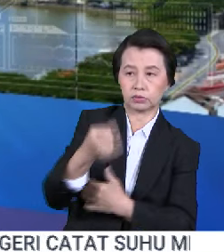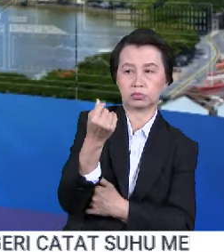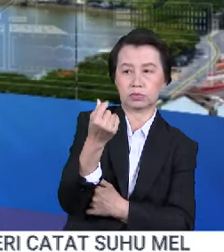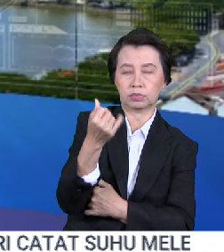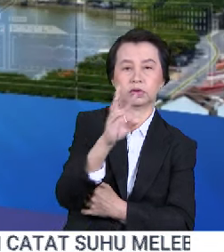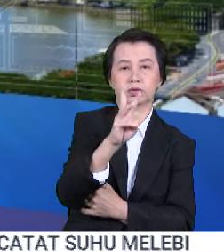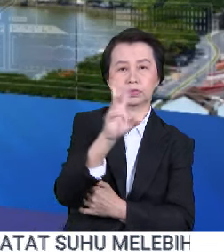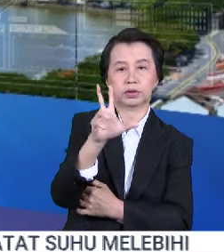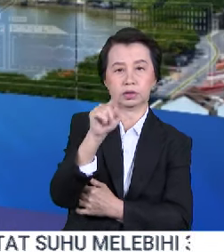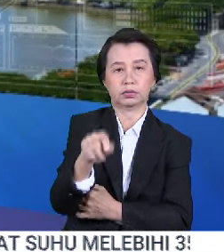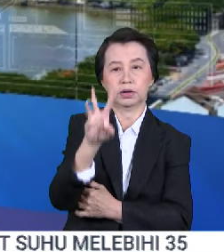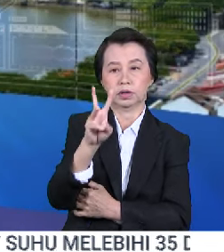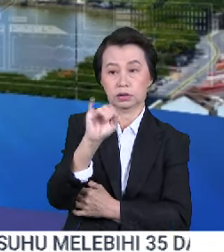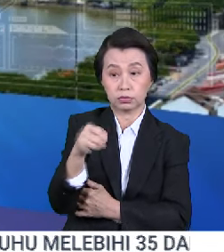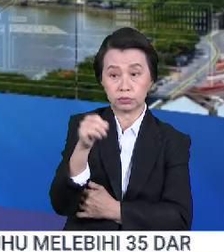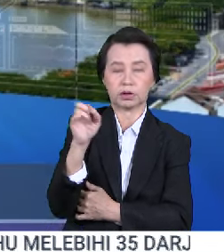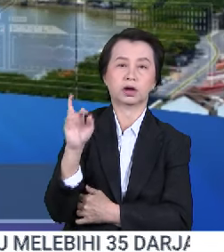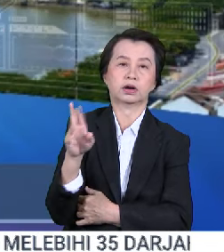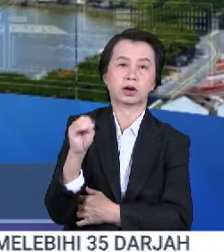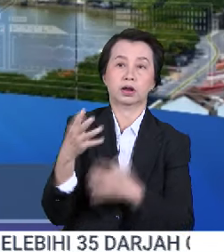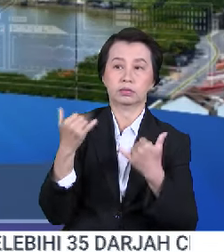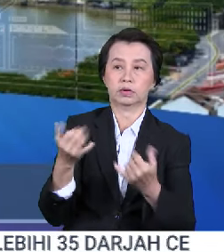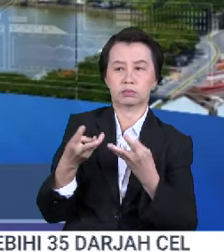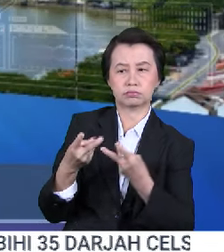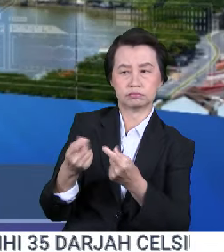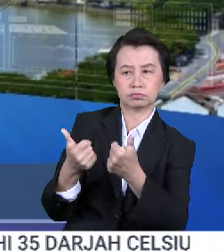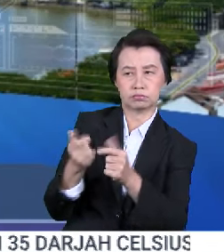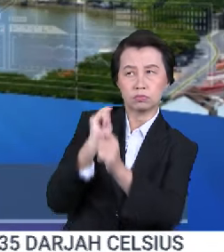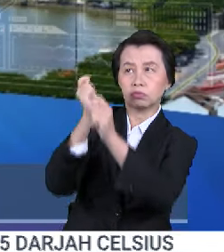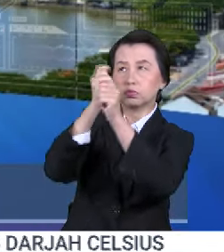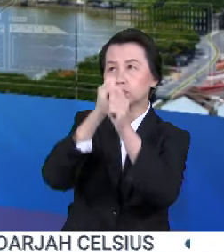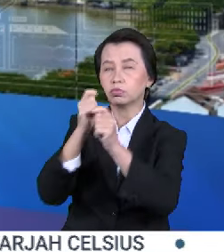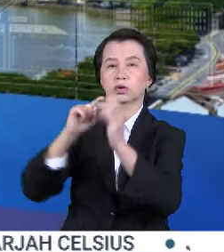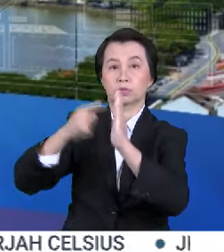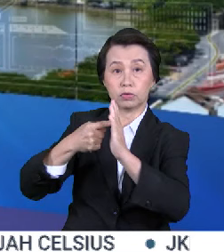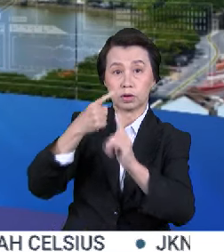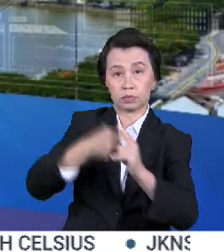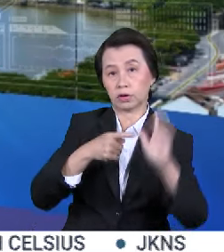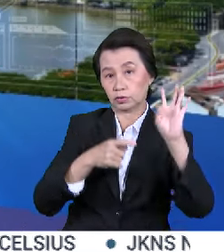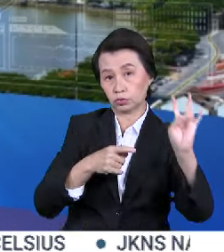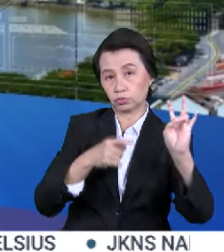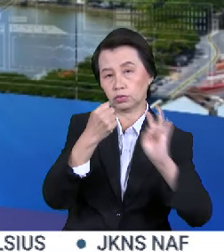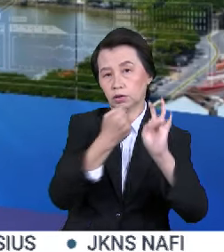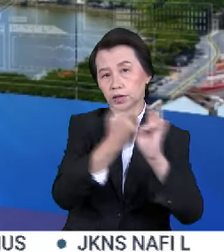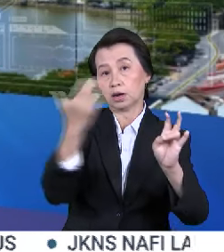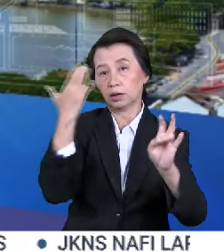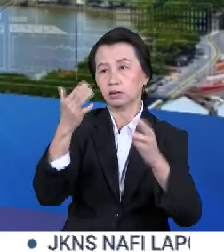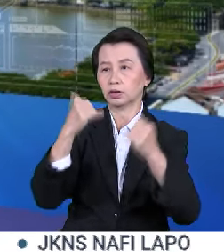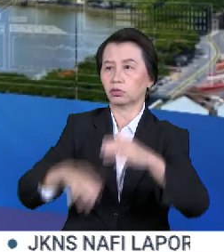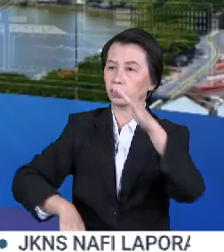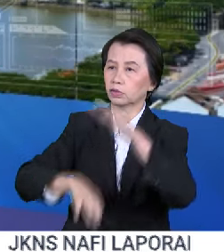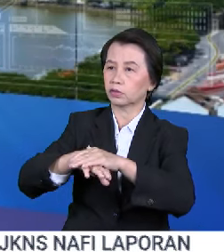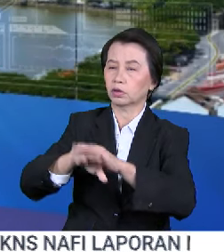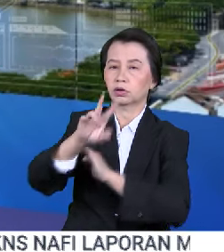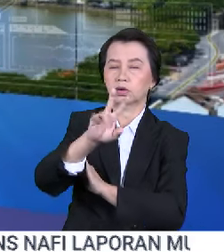63 perbulan 6 juta ringgit itu kini berjalan lancar sejak dimulaikan pada julai tahun lepas dan kini mencapai 22